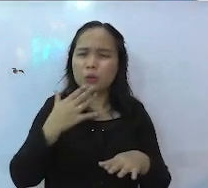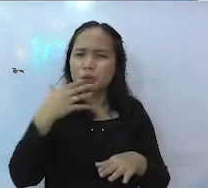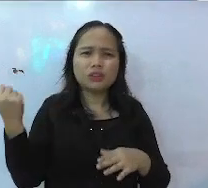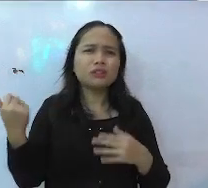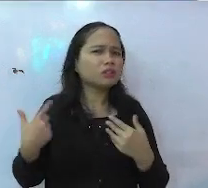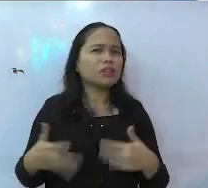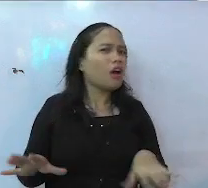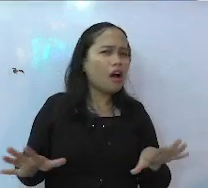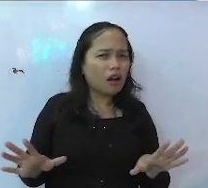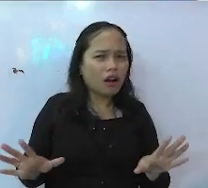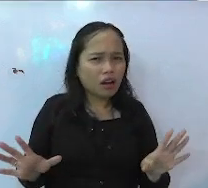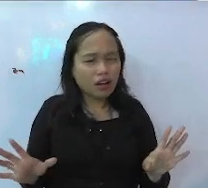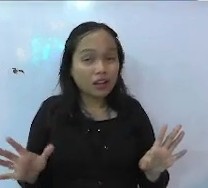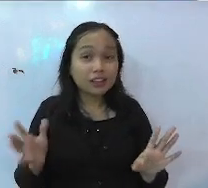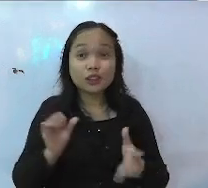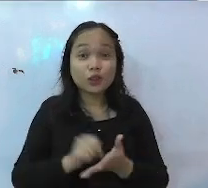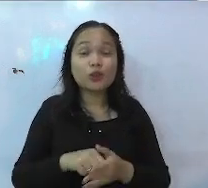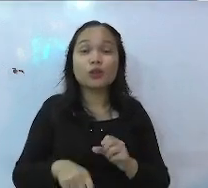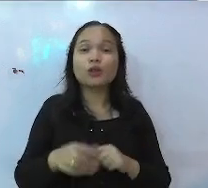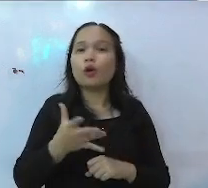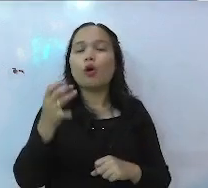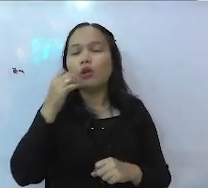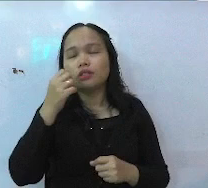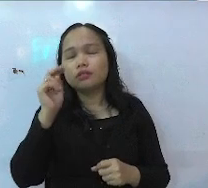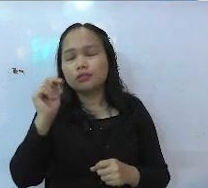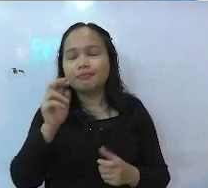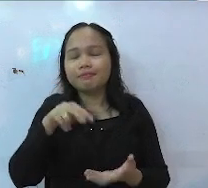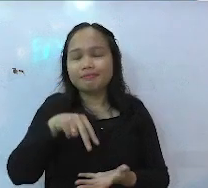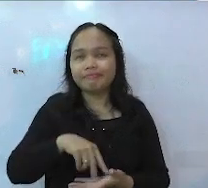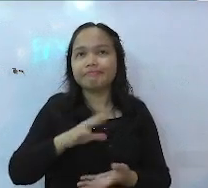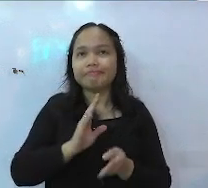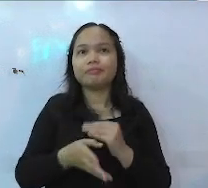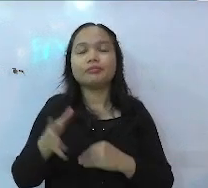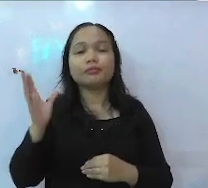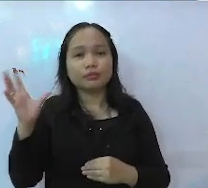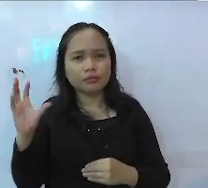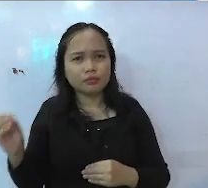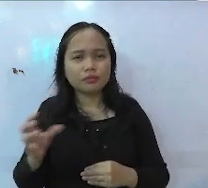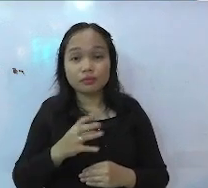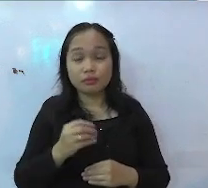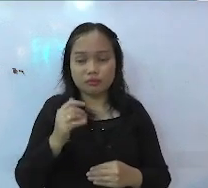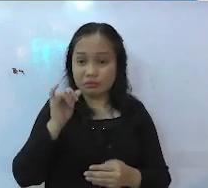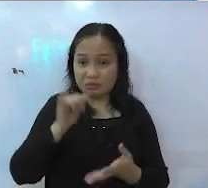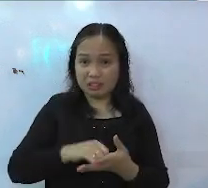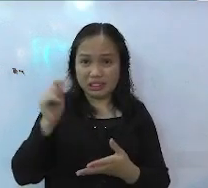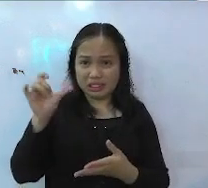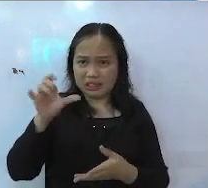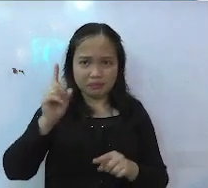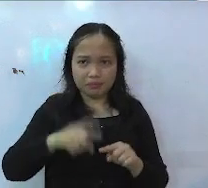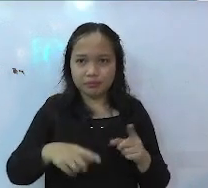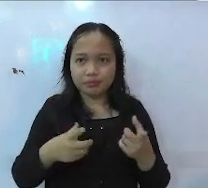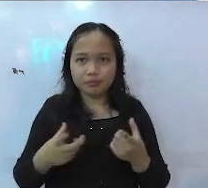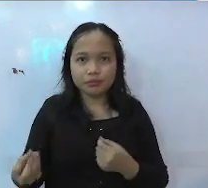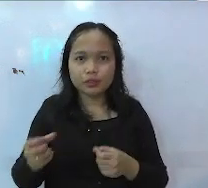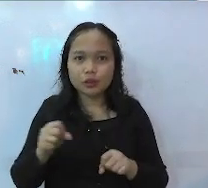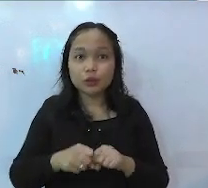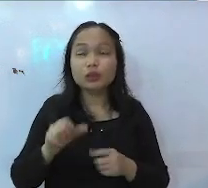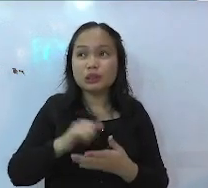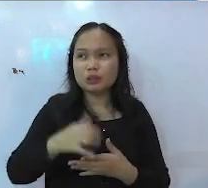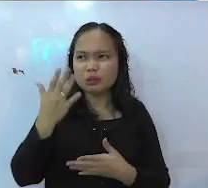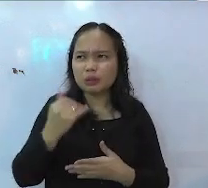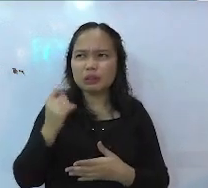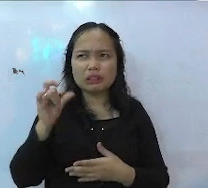you see kaya all you have to do is to stand up and to stand out Yan ang hindi nila nagagawa kaya hindi sila manalo